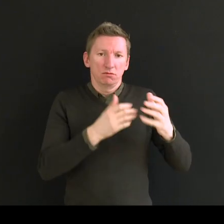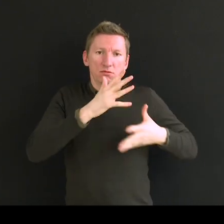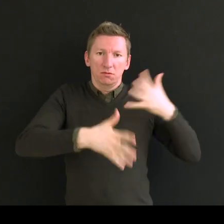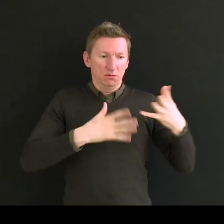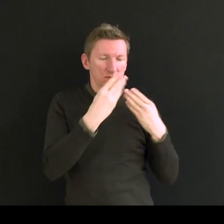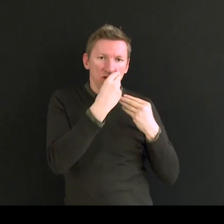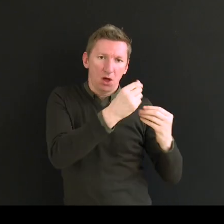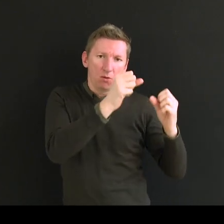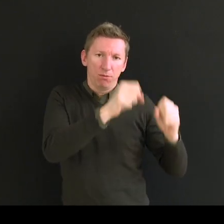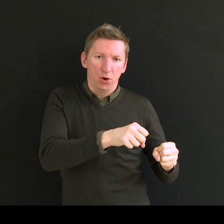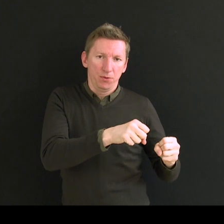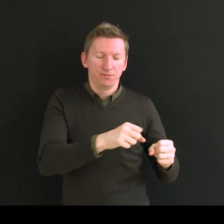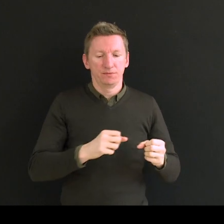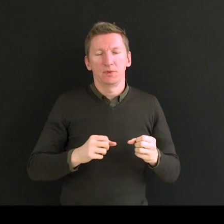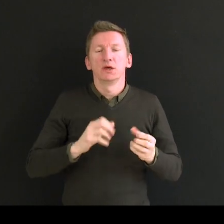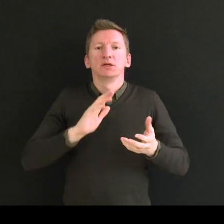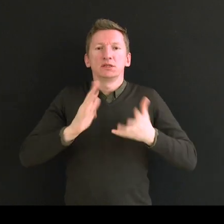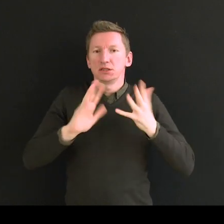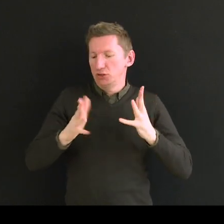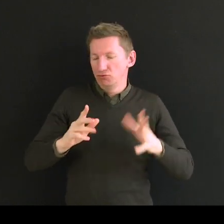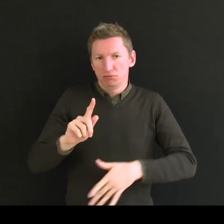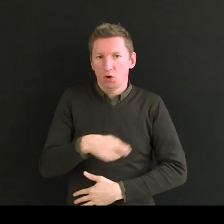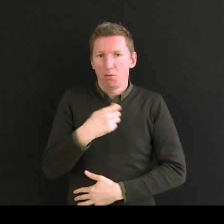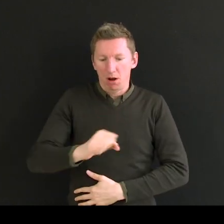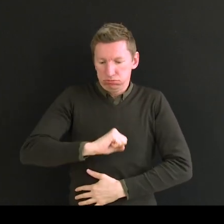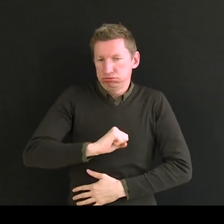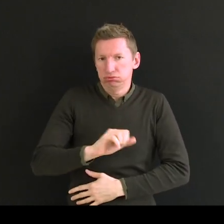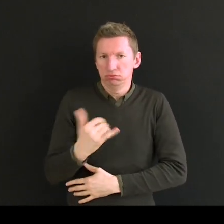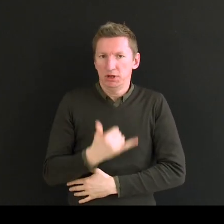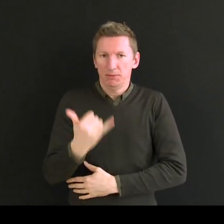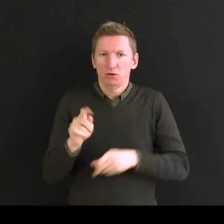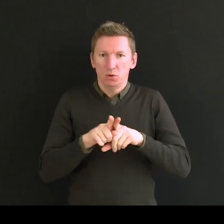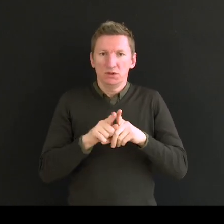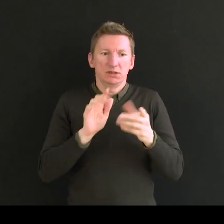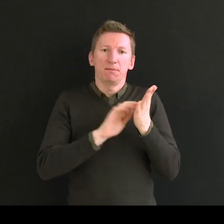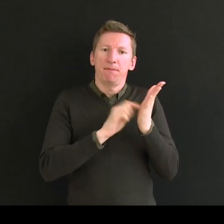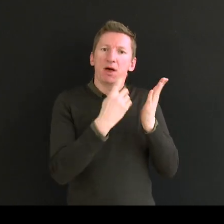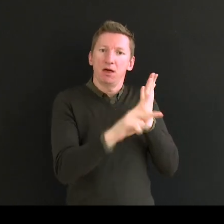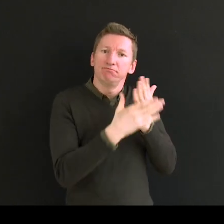votre main. Signez distinctement, sans précipitation et sans lui tenir la main.